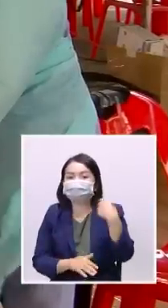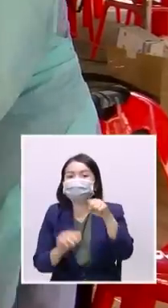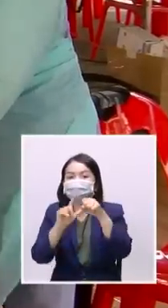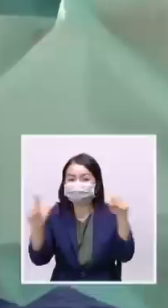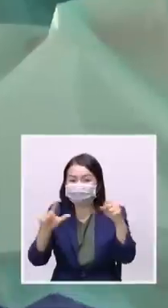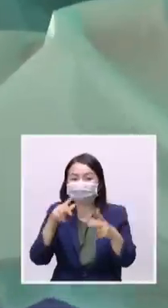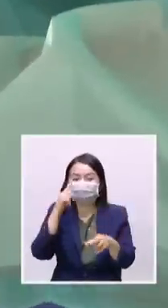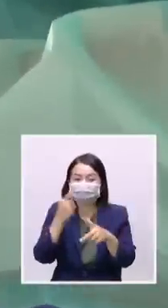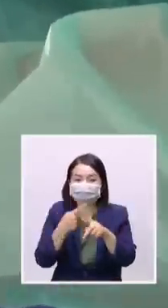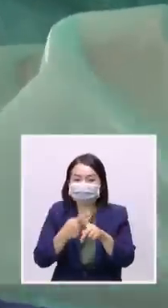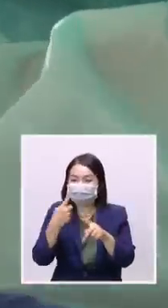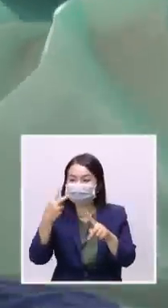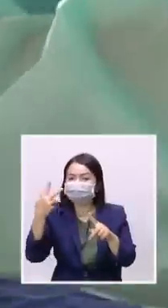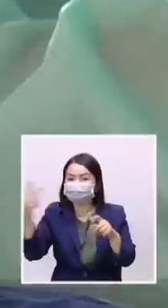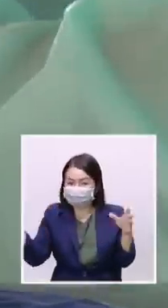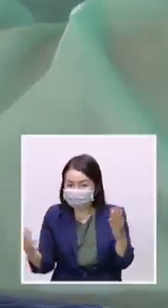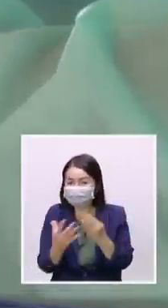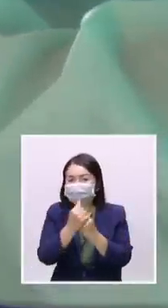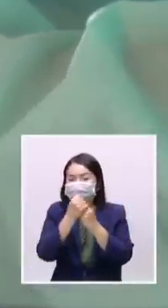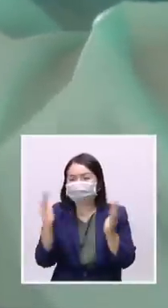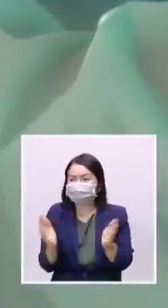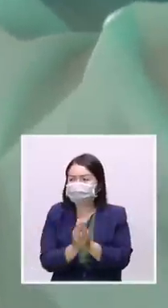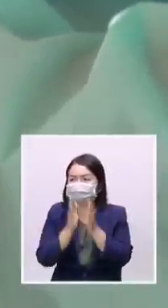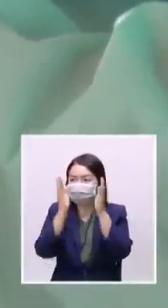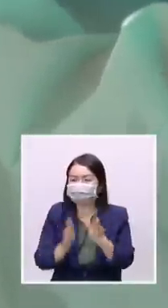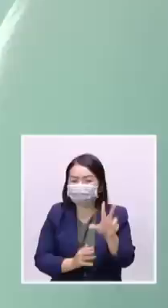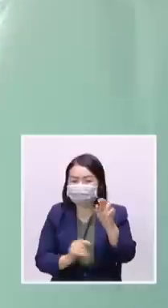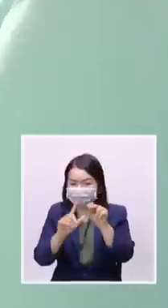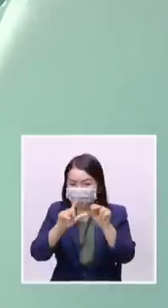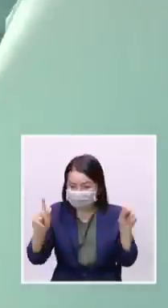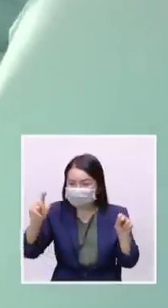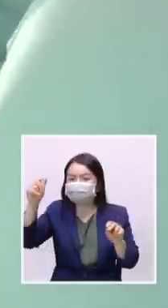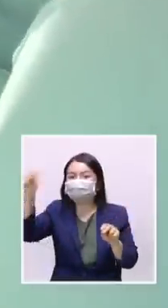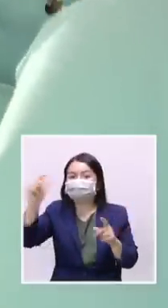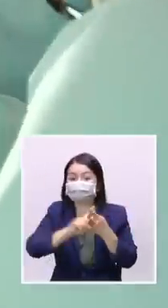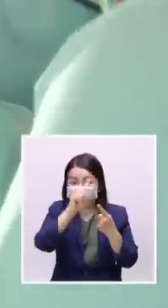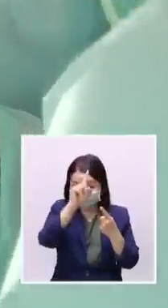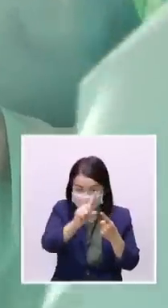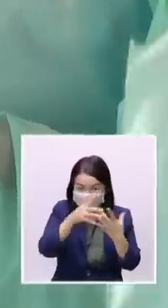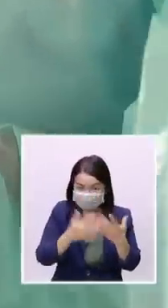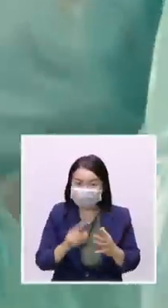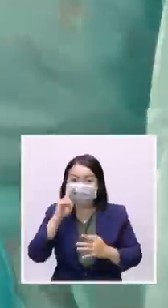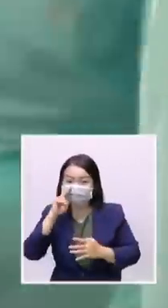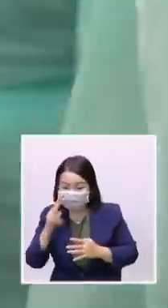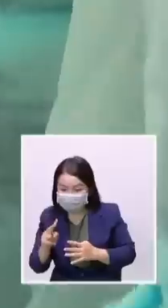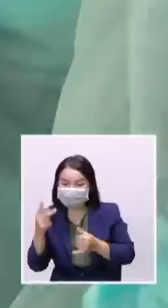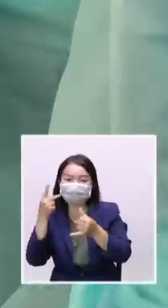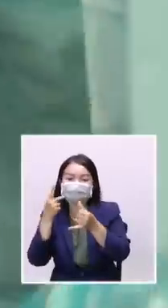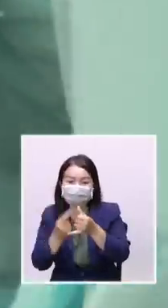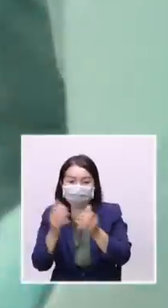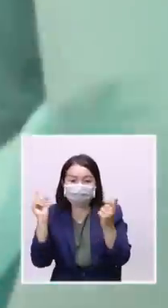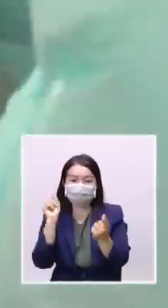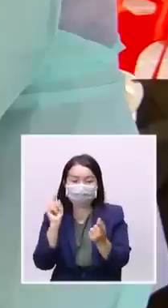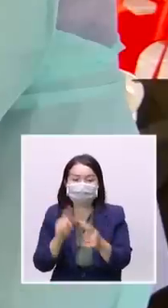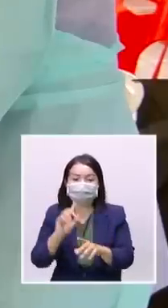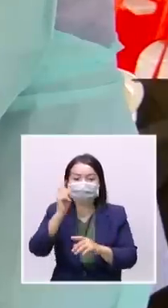สามเดือนก็ปรุงผมฉีดได้ถึง 30ล้านคนหลังจากนั้นค่ะก็ตามด้วยการกระตุ้นรวมโดยฉีดรายใหม่เพิ่ม